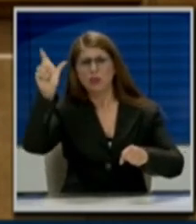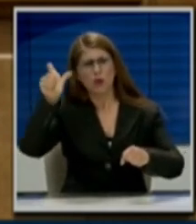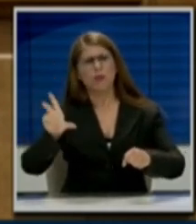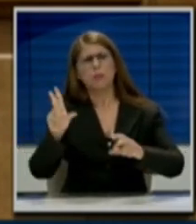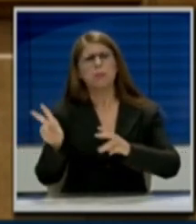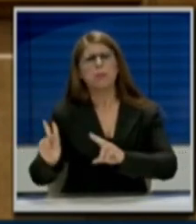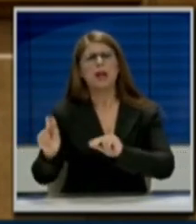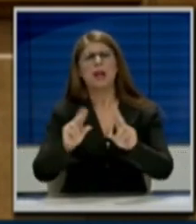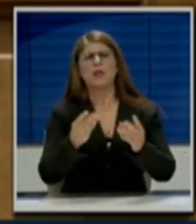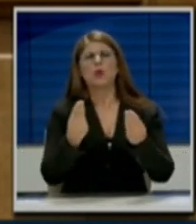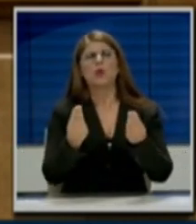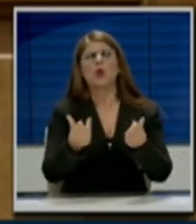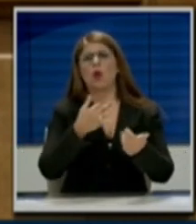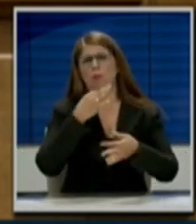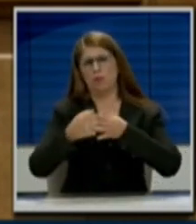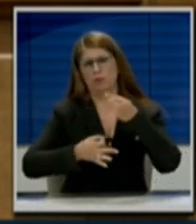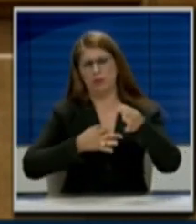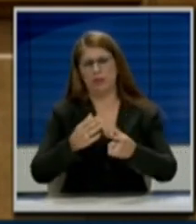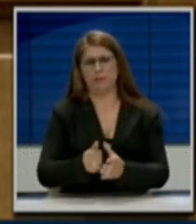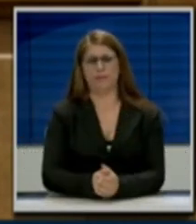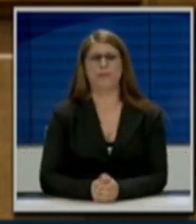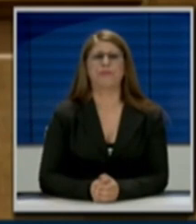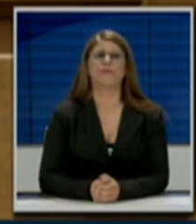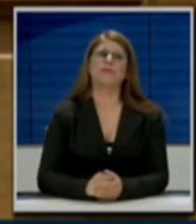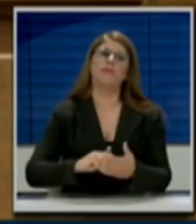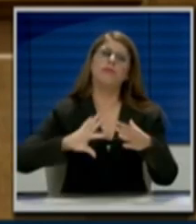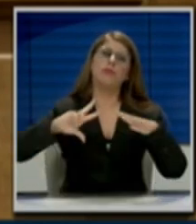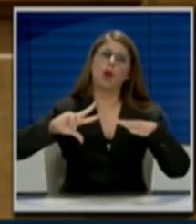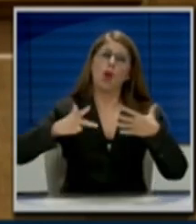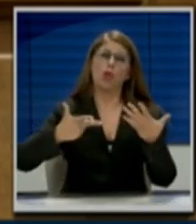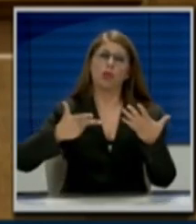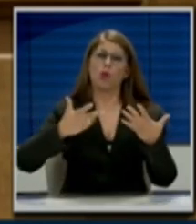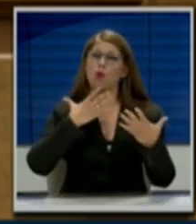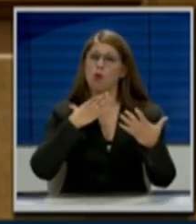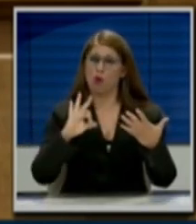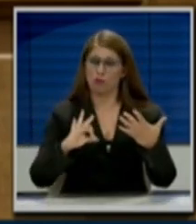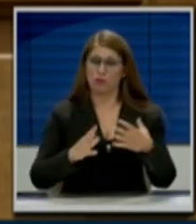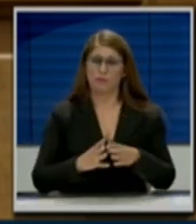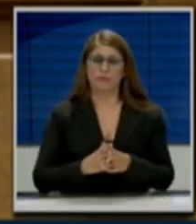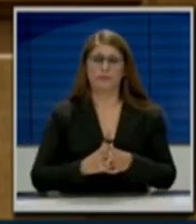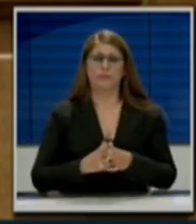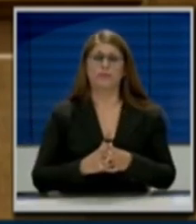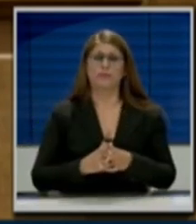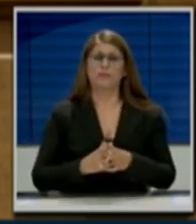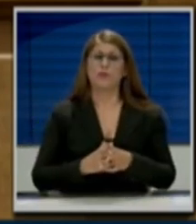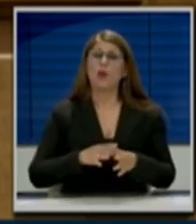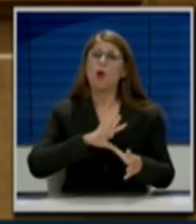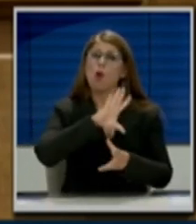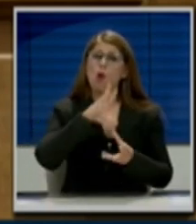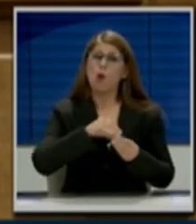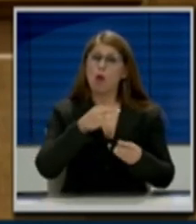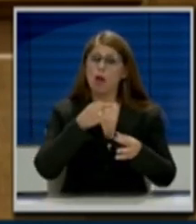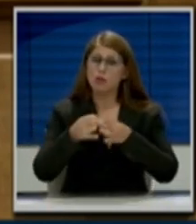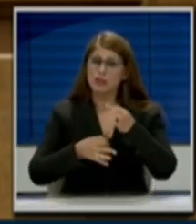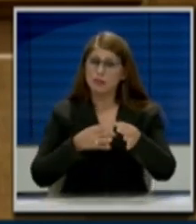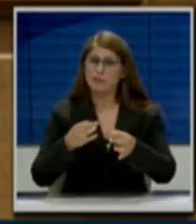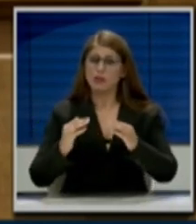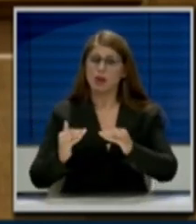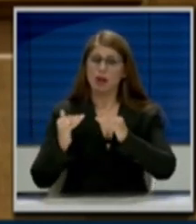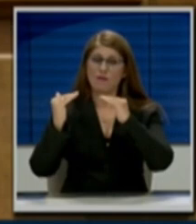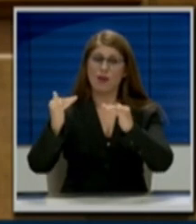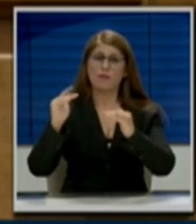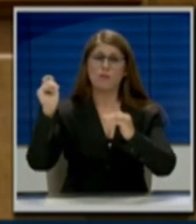υγεία. Όγδοος λόγος. Γιατί αντίθετα με όσα είπατε για την αναβάθμιση της